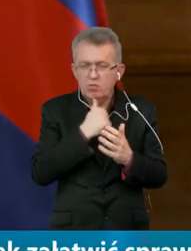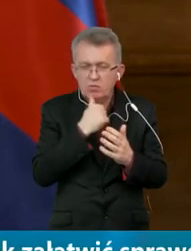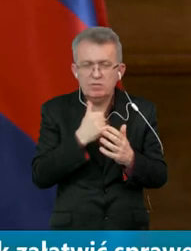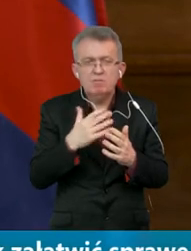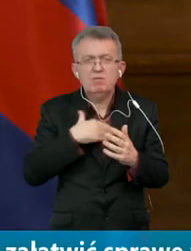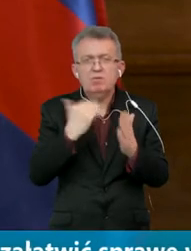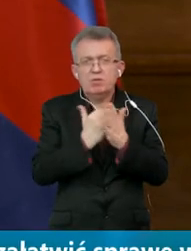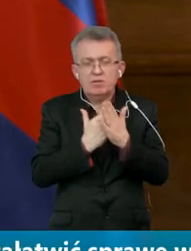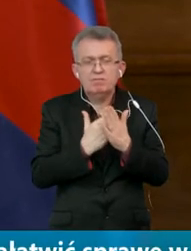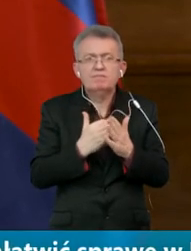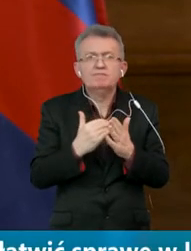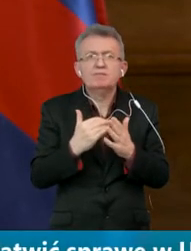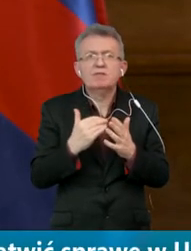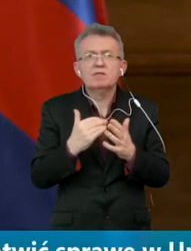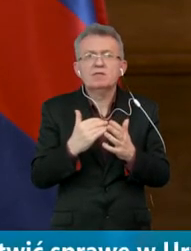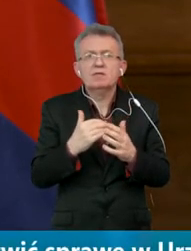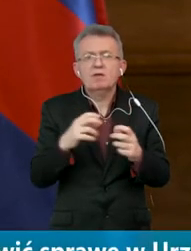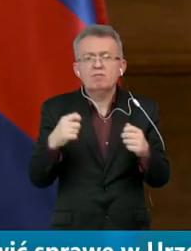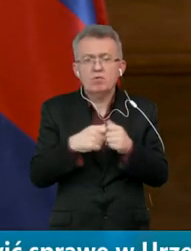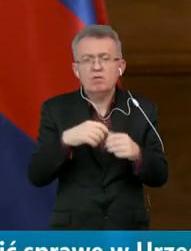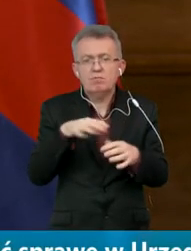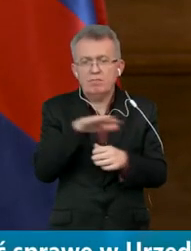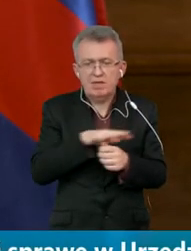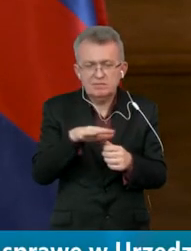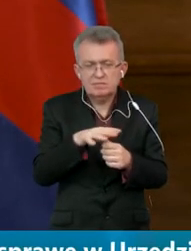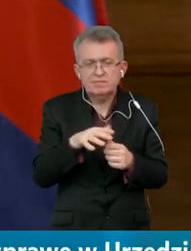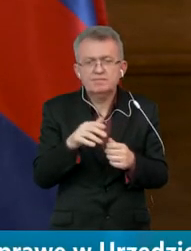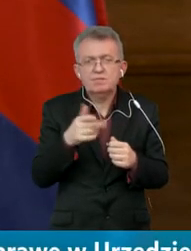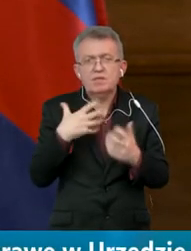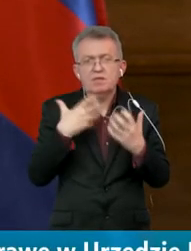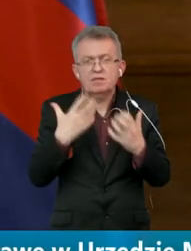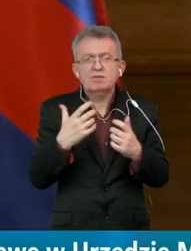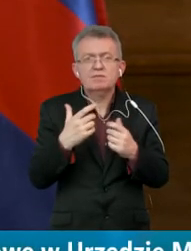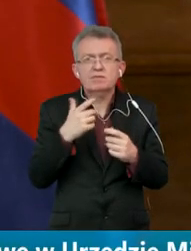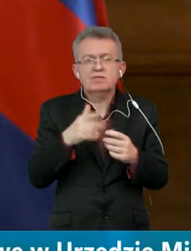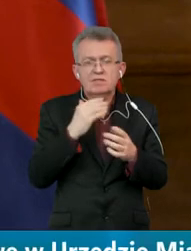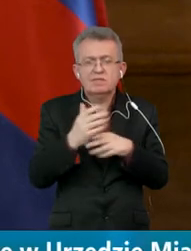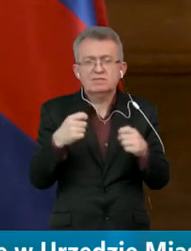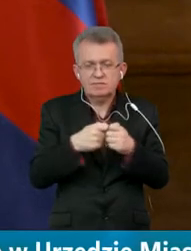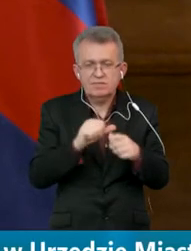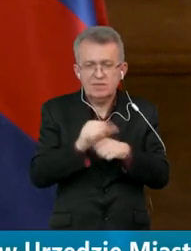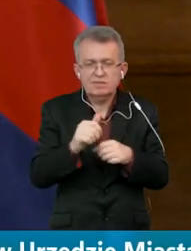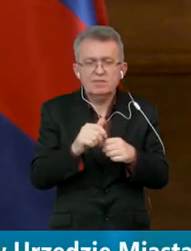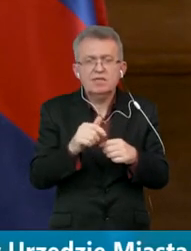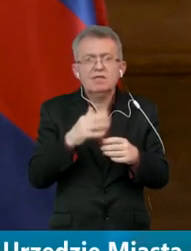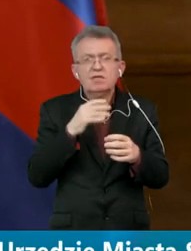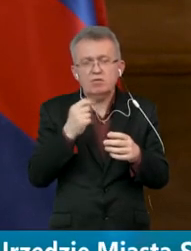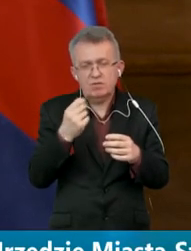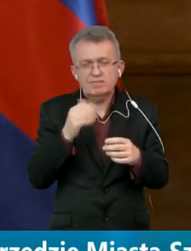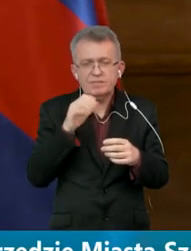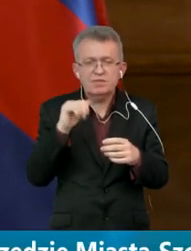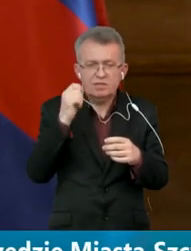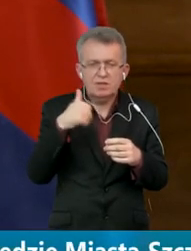program wspólnych placów. Także to się dzieje w Szczecinie. Dość znaczne kwoty są każdego